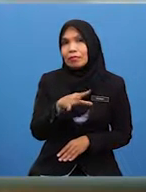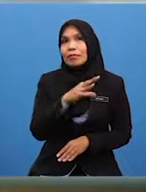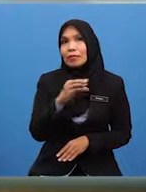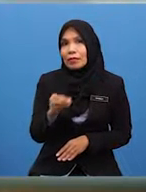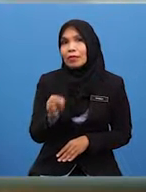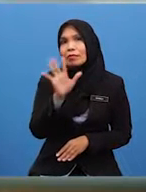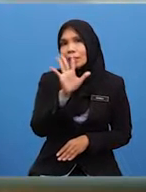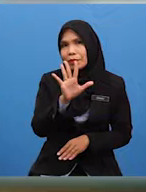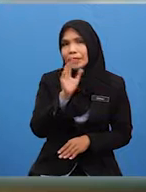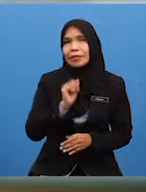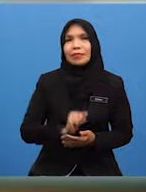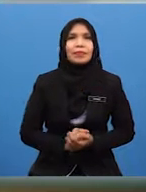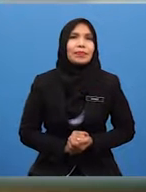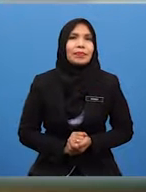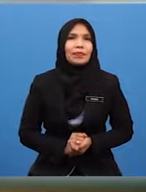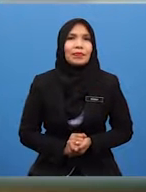dan 5.